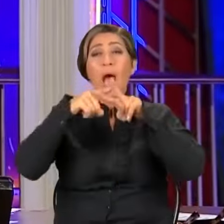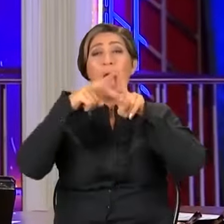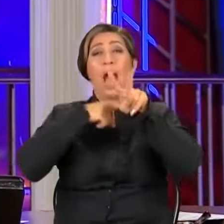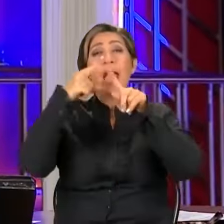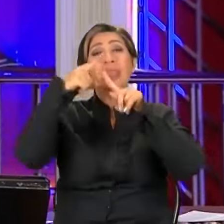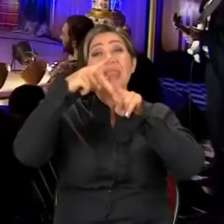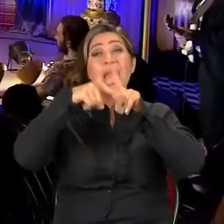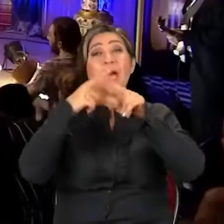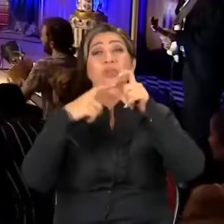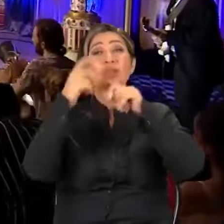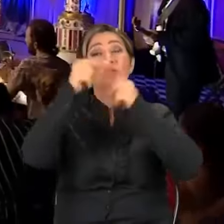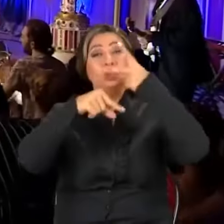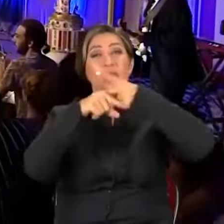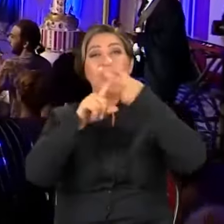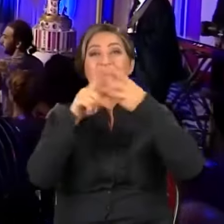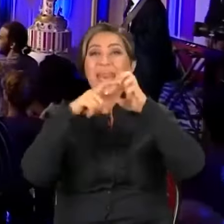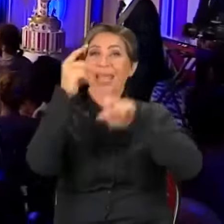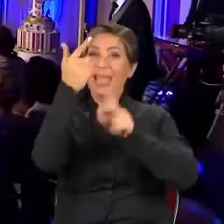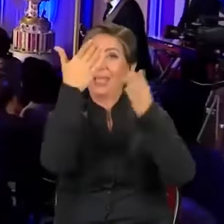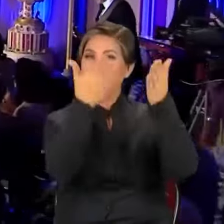Ayta Sözeri.